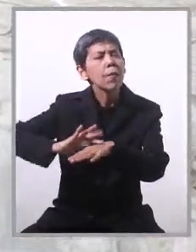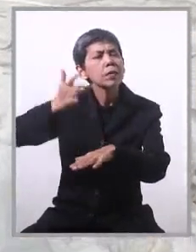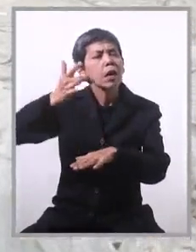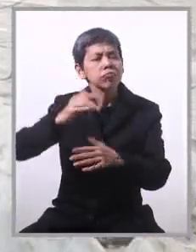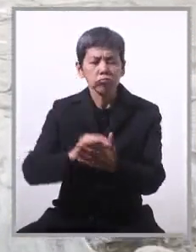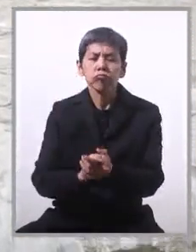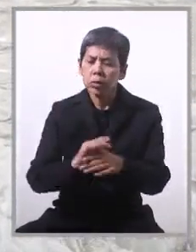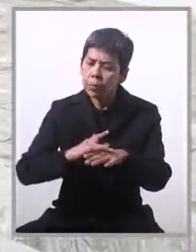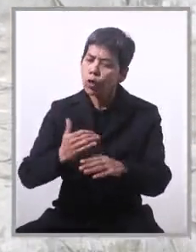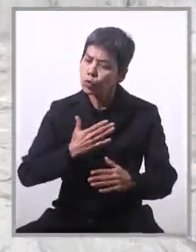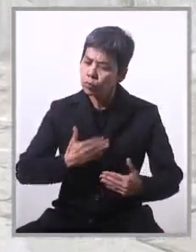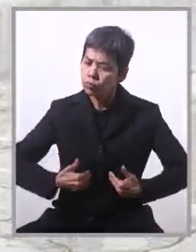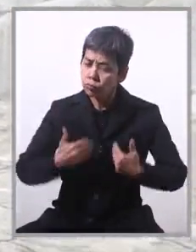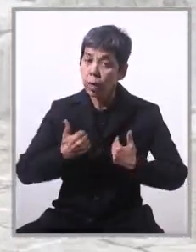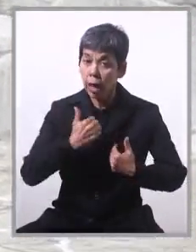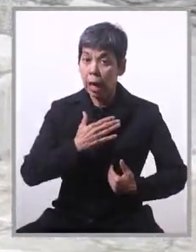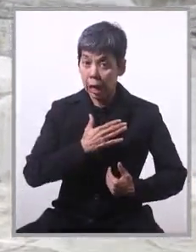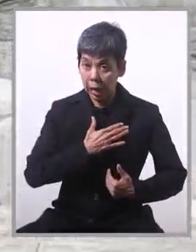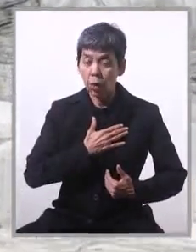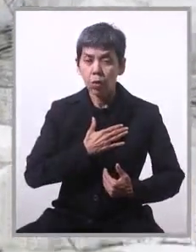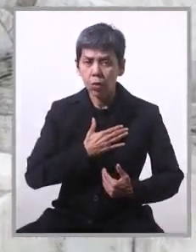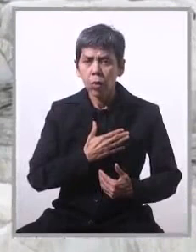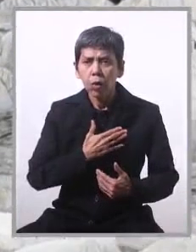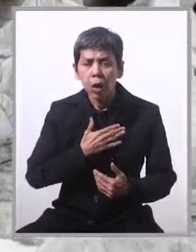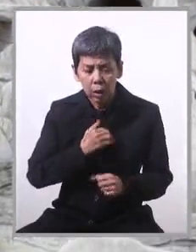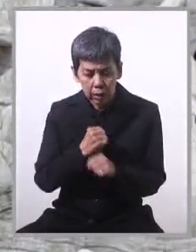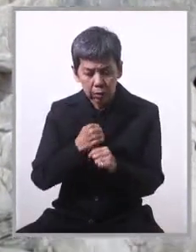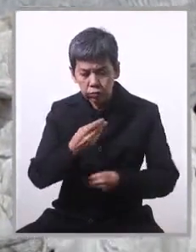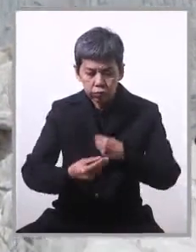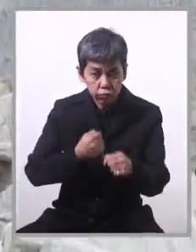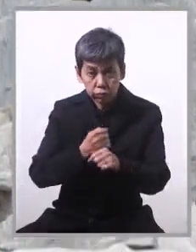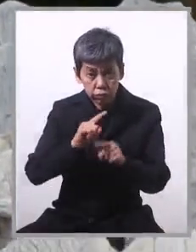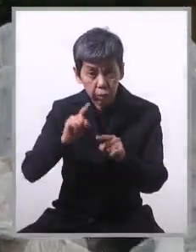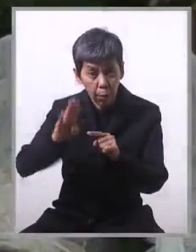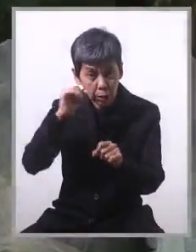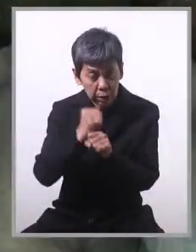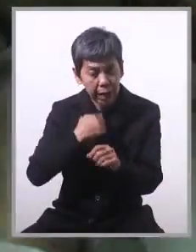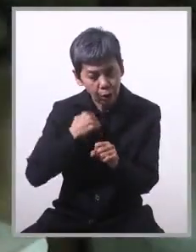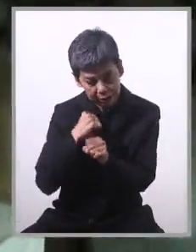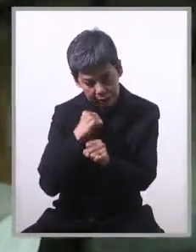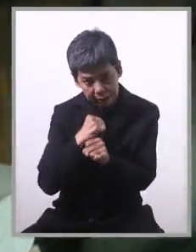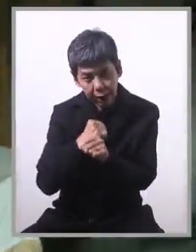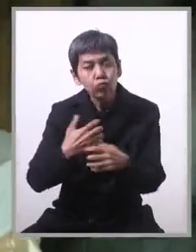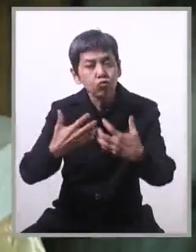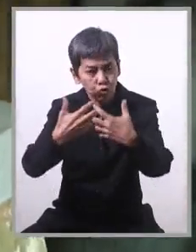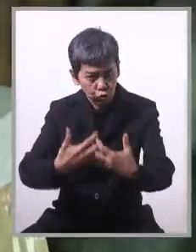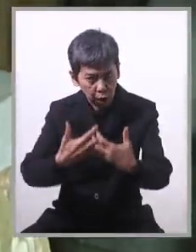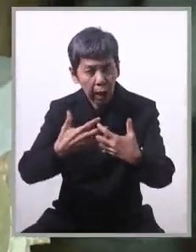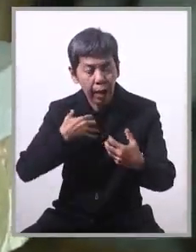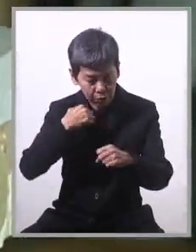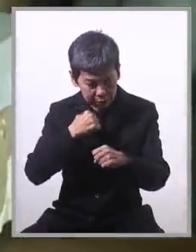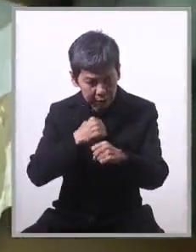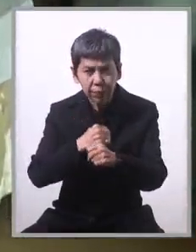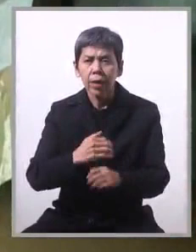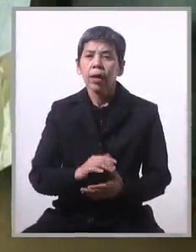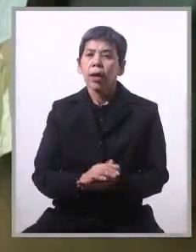มชาติมันได้บำบัดด้วยอะไรด้วยแล้วตัวเองพี่หน่อยเองเนี่ยก็เป็นนักธุรกิจนะคะก็ทำงานทางด้านอุตสาหกรรมอยู่